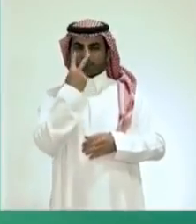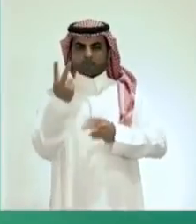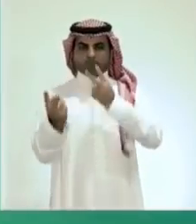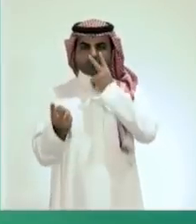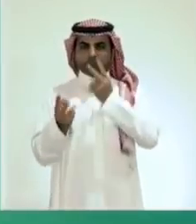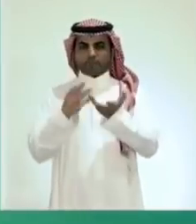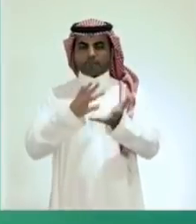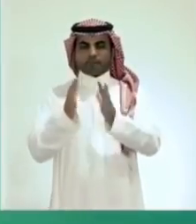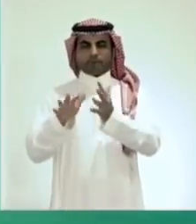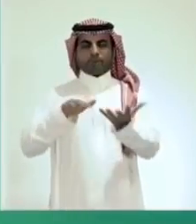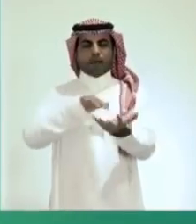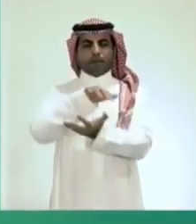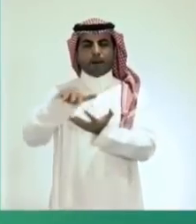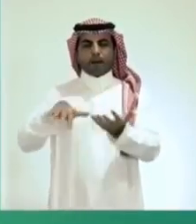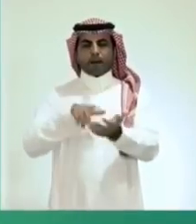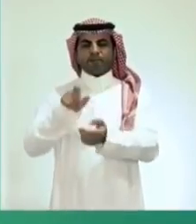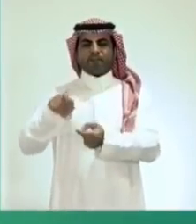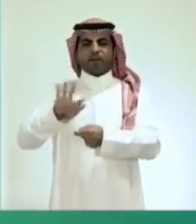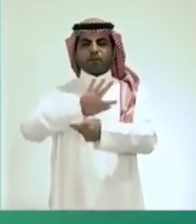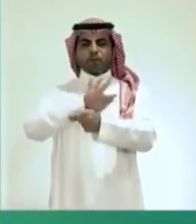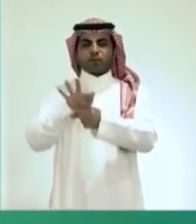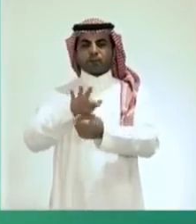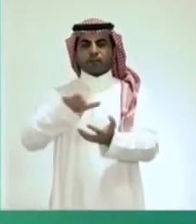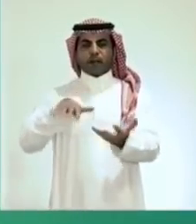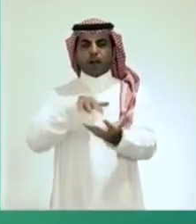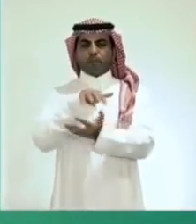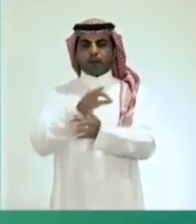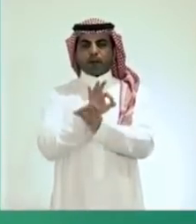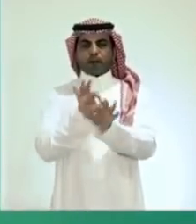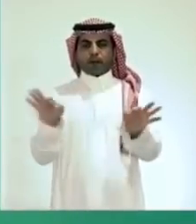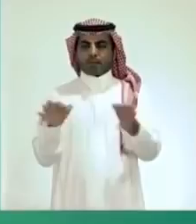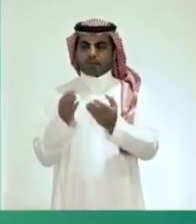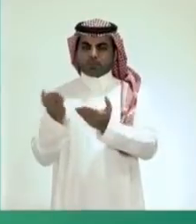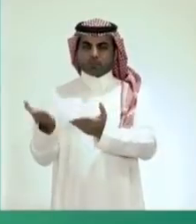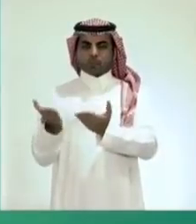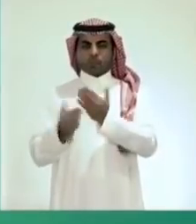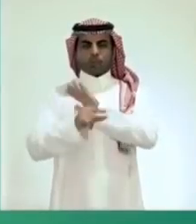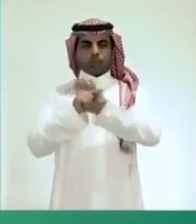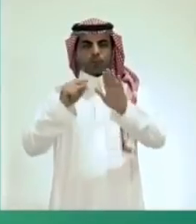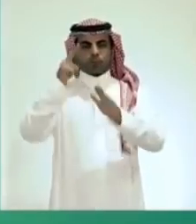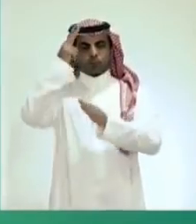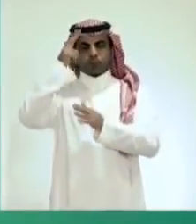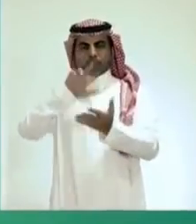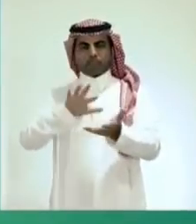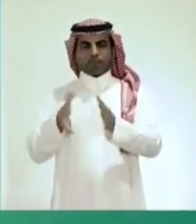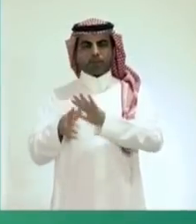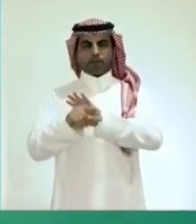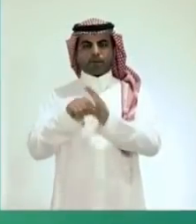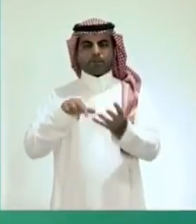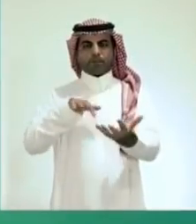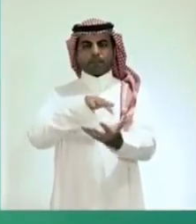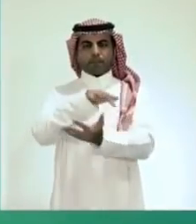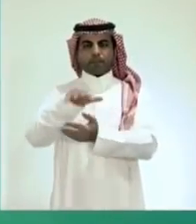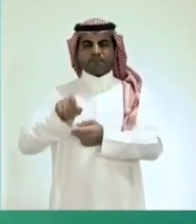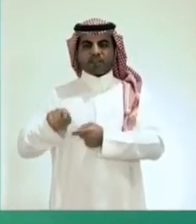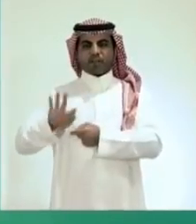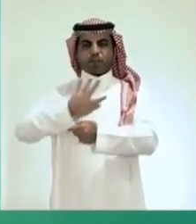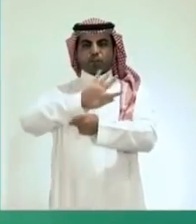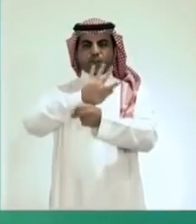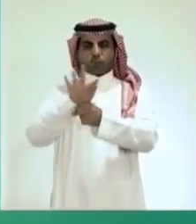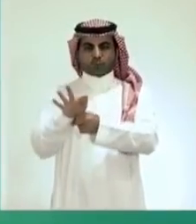إلى التحديثات التي ستكون موجودة في المملكة العربية السعودية، وهي